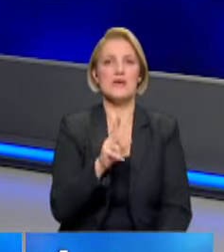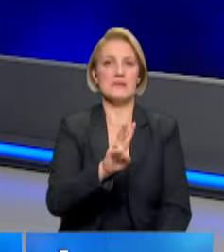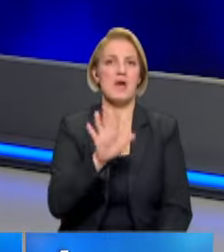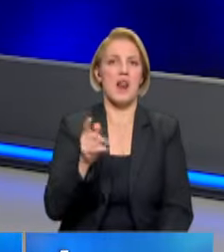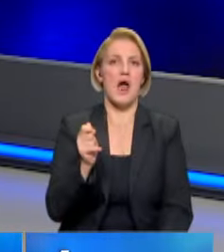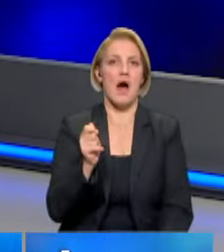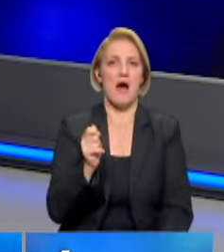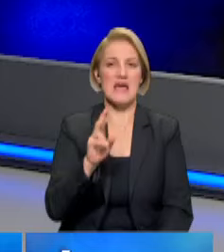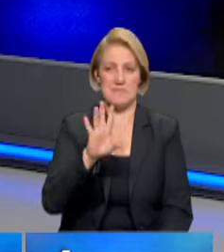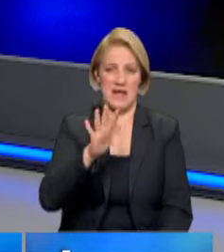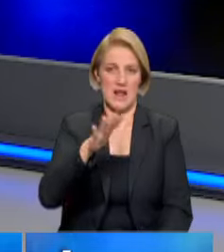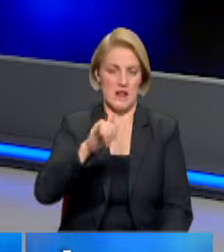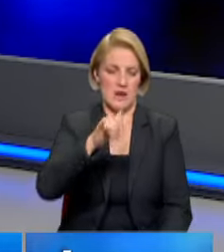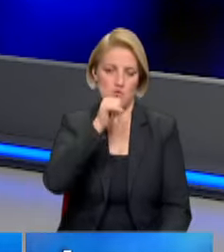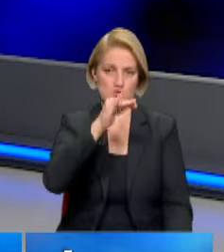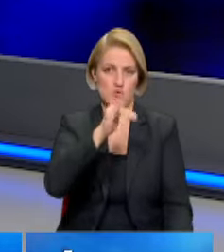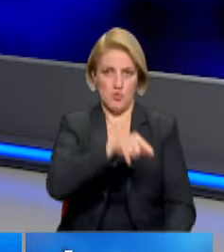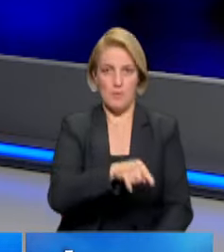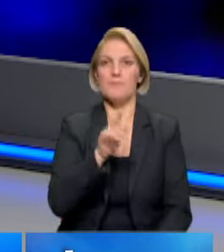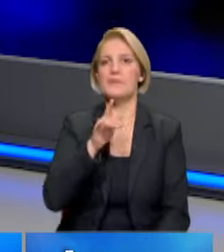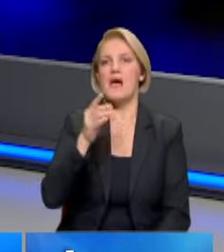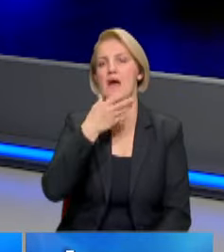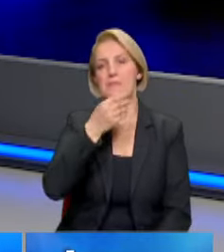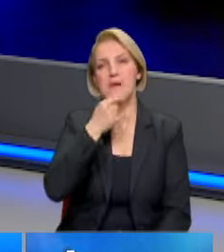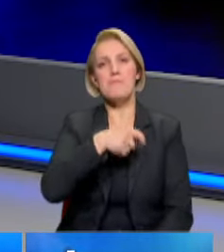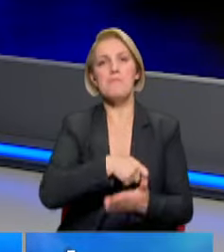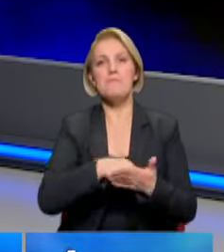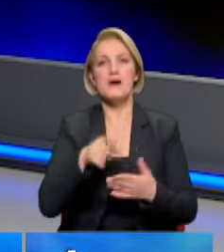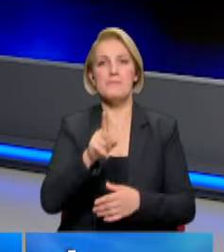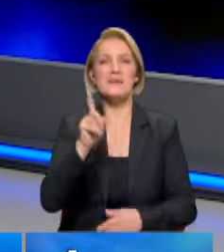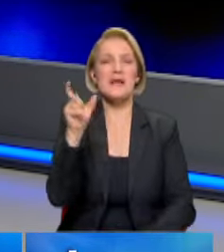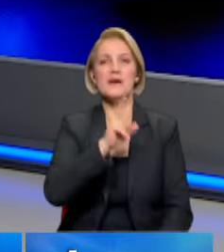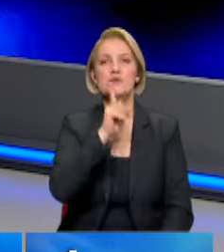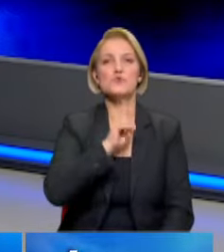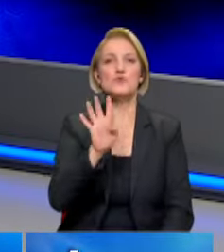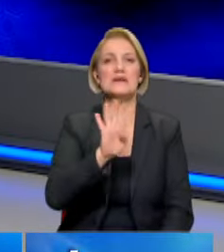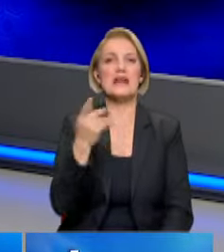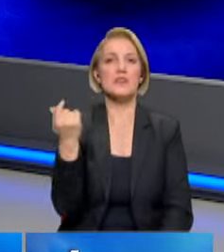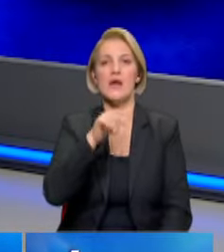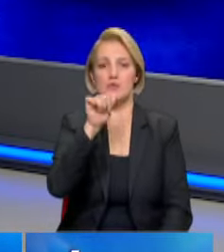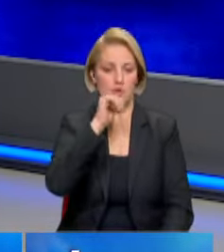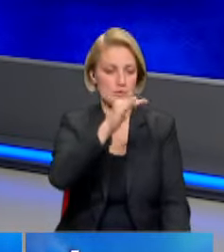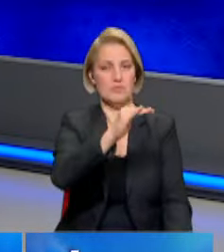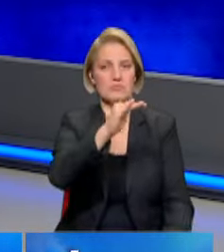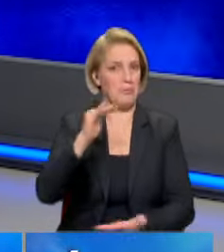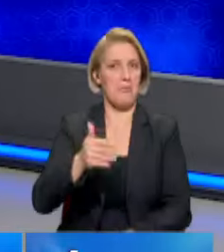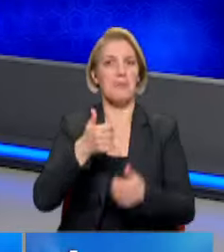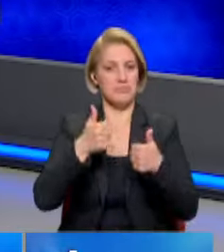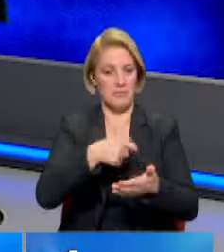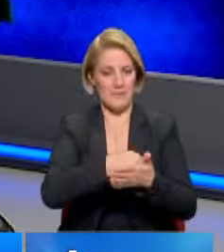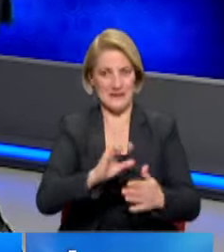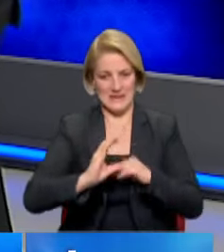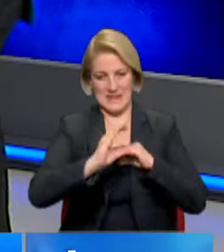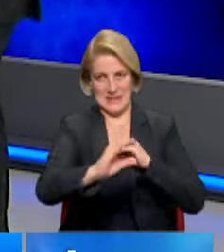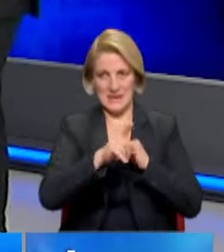25 lira. O gün emekli en düşük emekli aylığıyla bir ayda 140 tane damacana su alabiliyormuş. Ancak